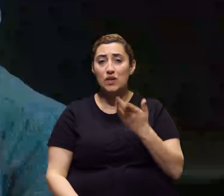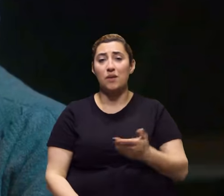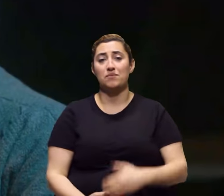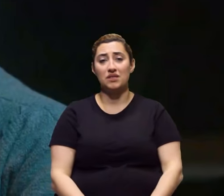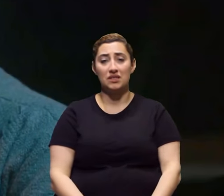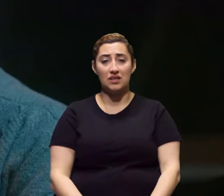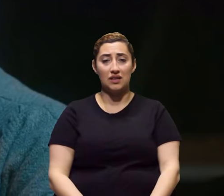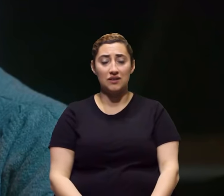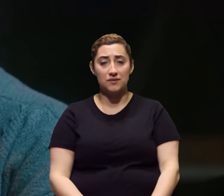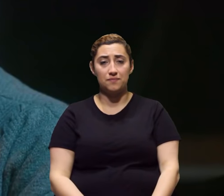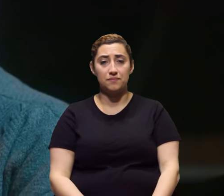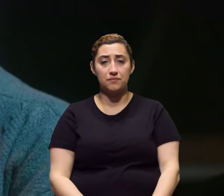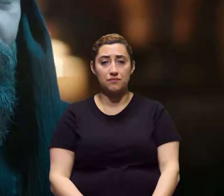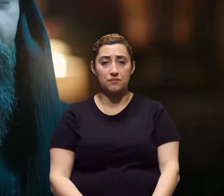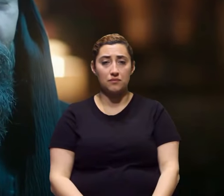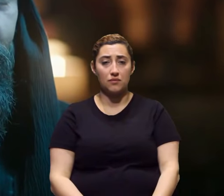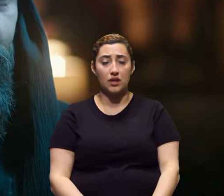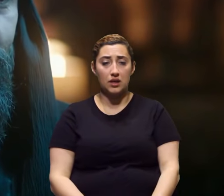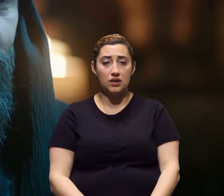canlar. Yunus mahcup.